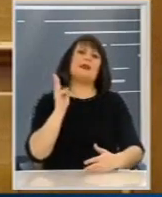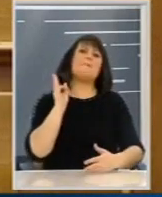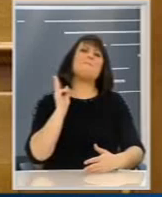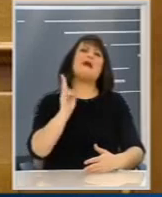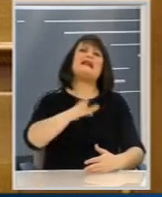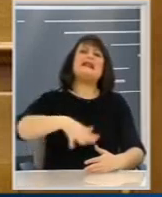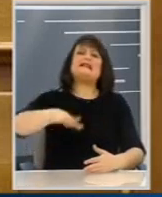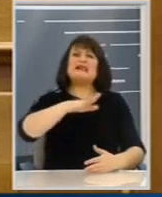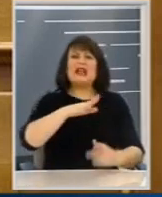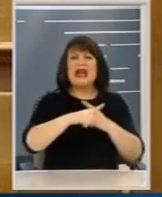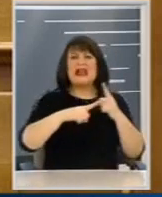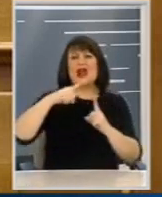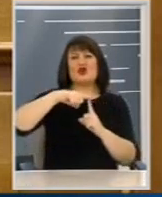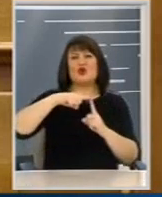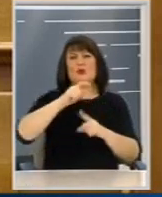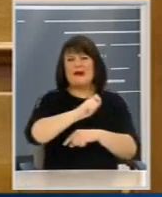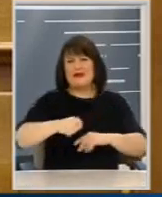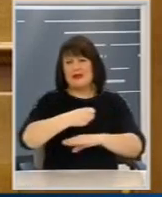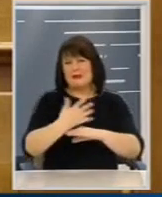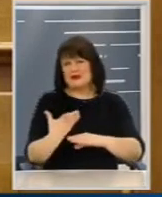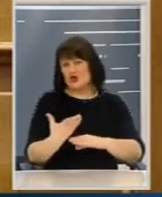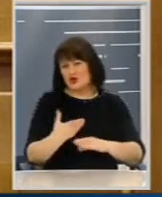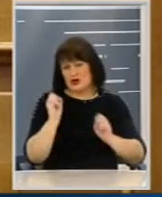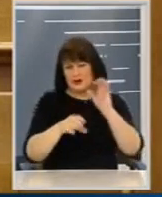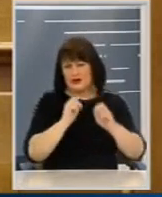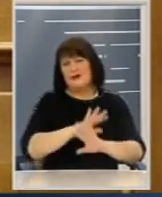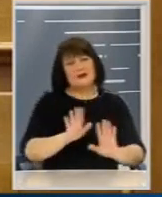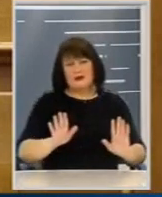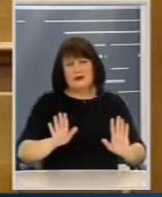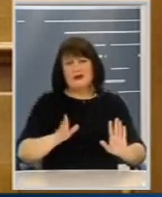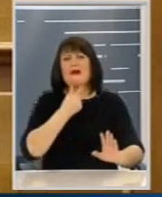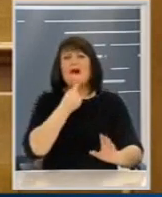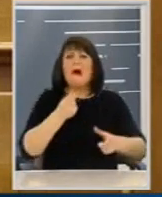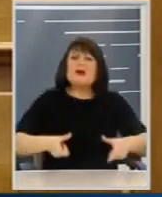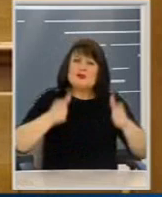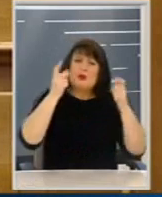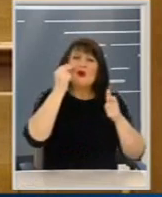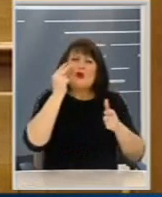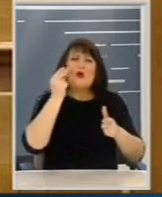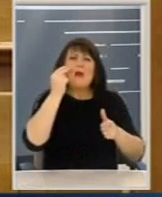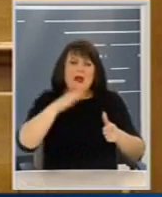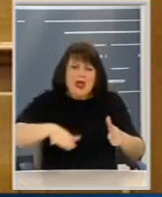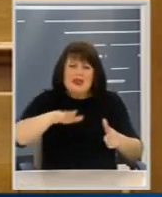Χαριλάου Τρικούπη, αλλά ούτε και στον Ασπρόπυργο, στο Ζεφύρι, στο Μενίδη.